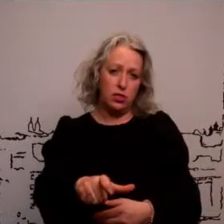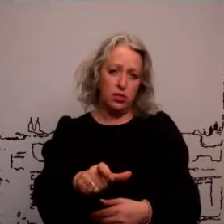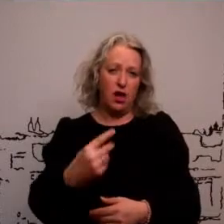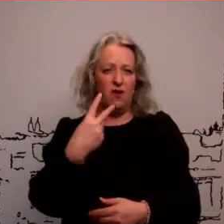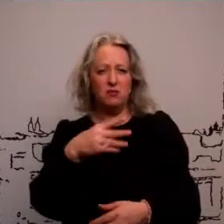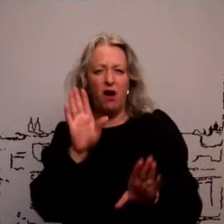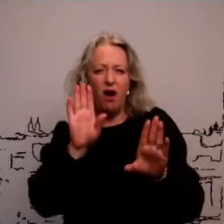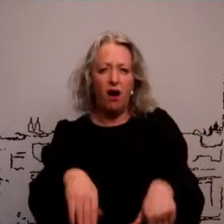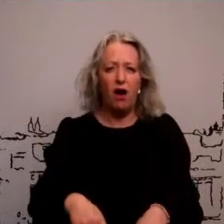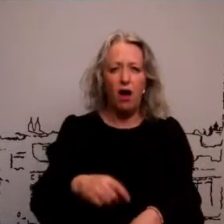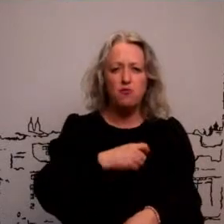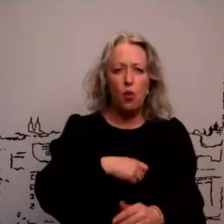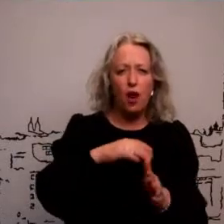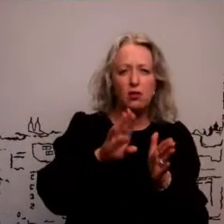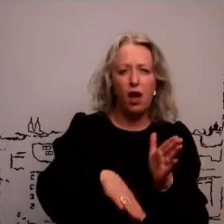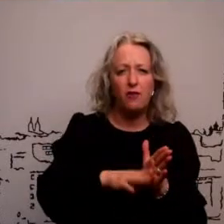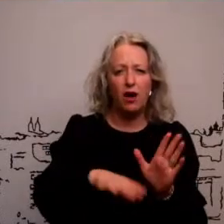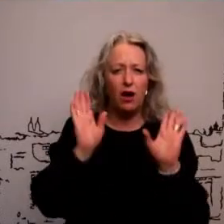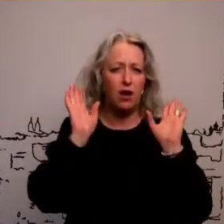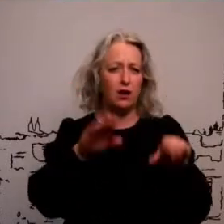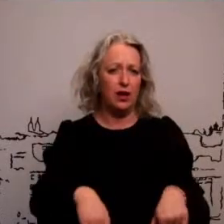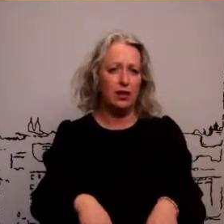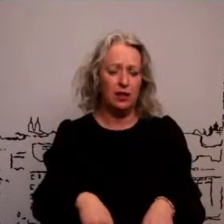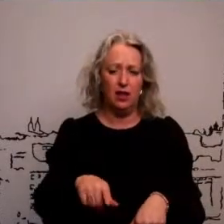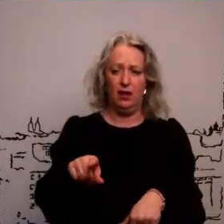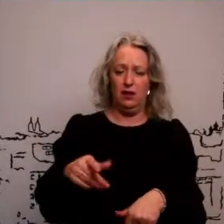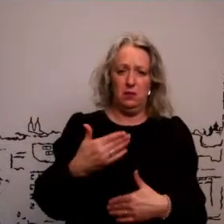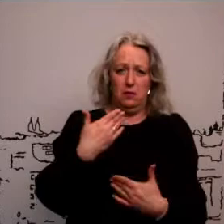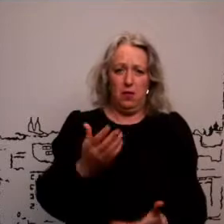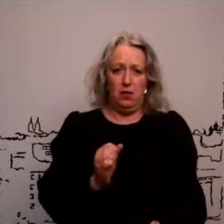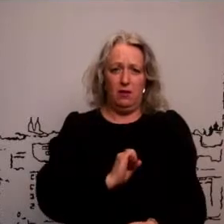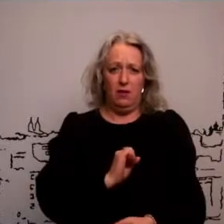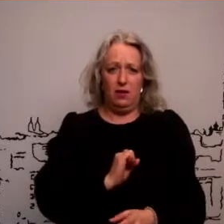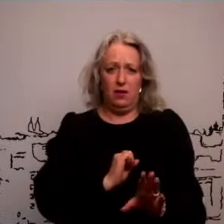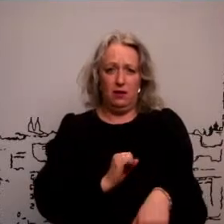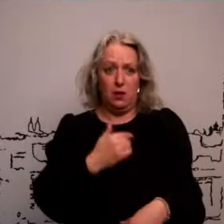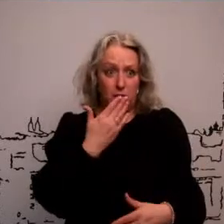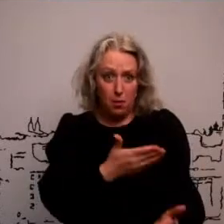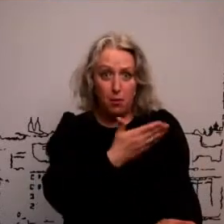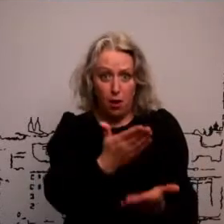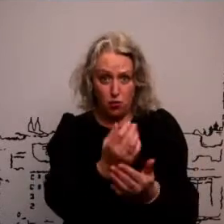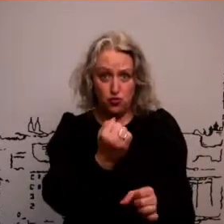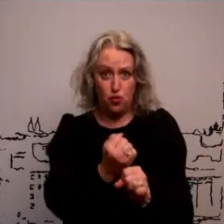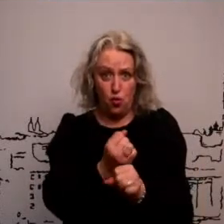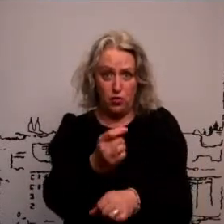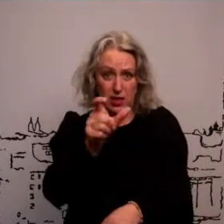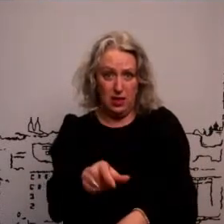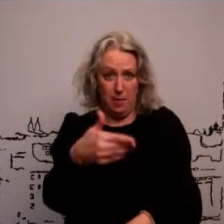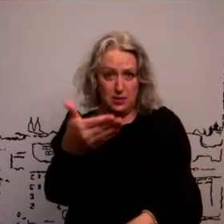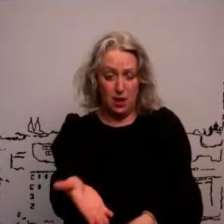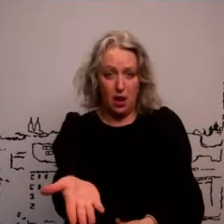argise murega ja noh, mõtlevad, et mis seal siis ikka ma tegelikult pakun talle töödeks.